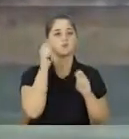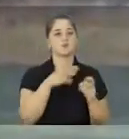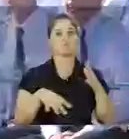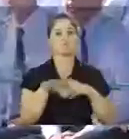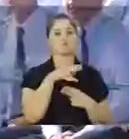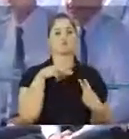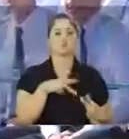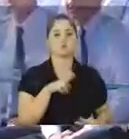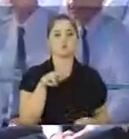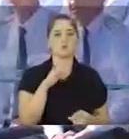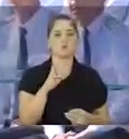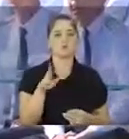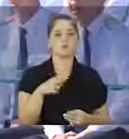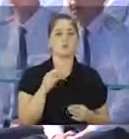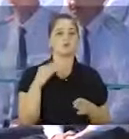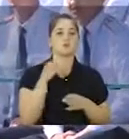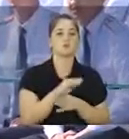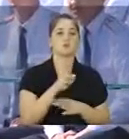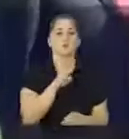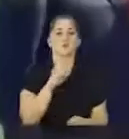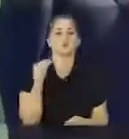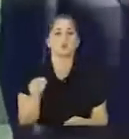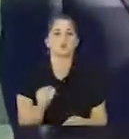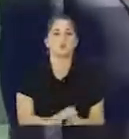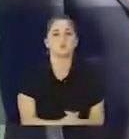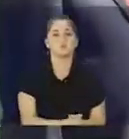всех сотрудников ДВД, добавил Мергенбай Жапаров.